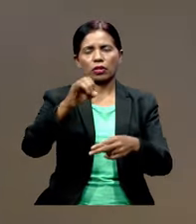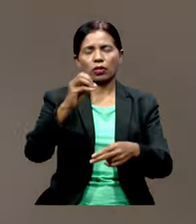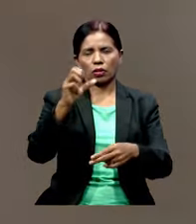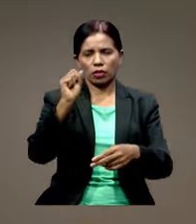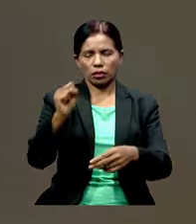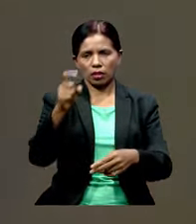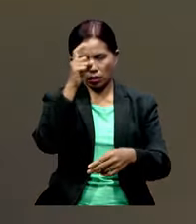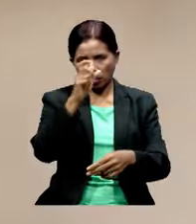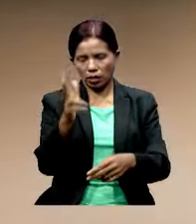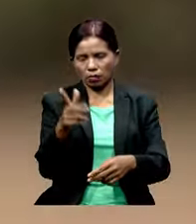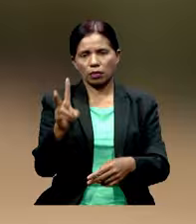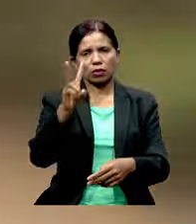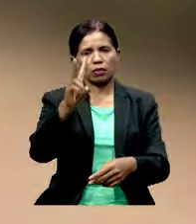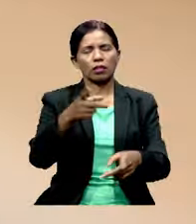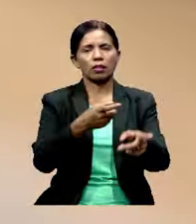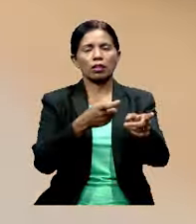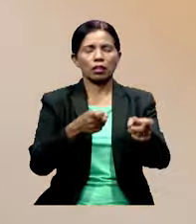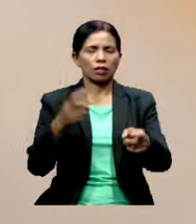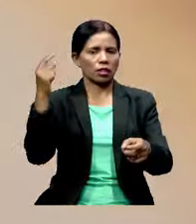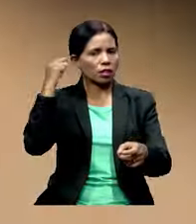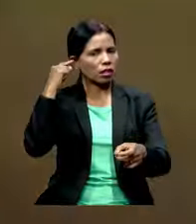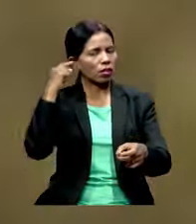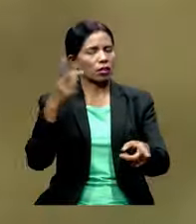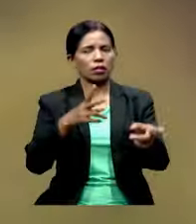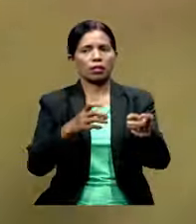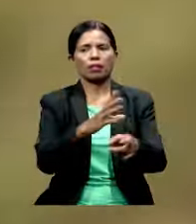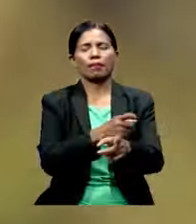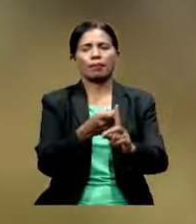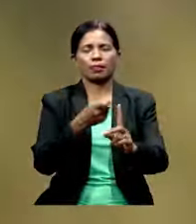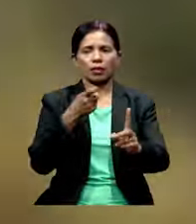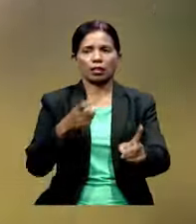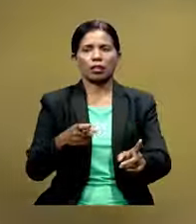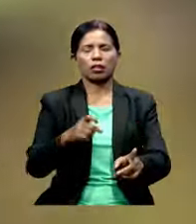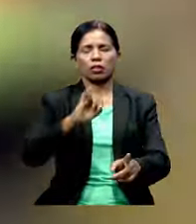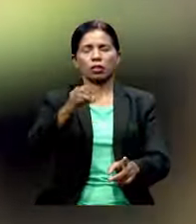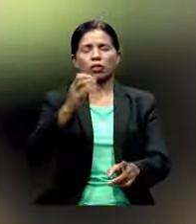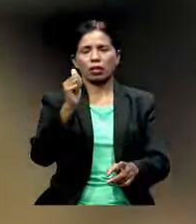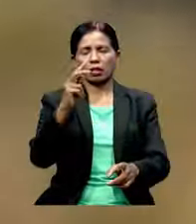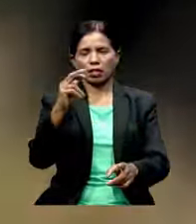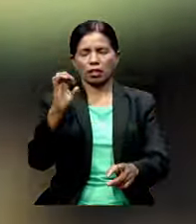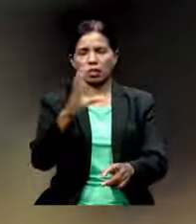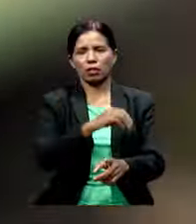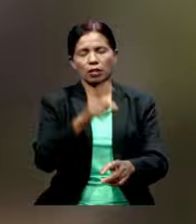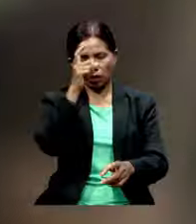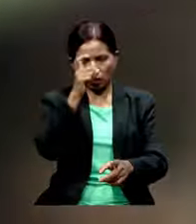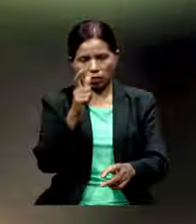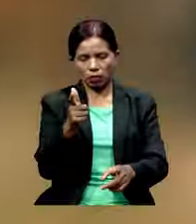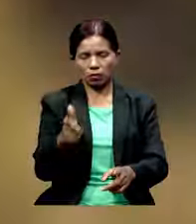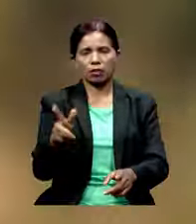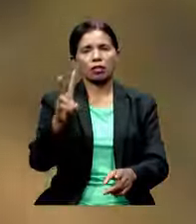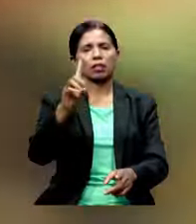hoida detonures in rua hetan tiru ia parte tilun, no balamusan saihusi inus, no Joaninho dos Santos, hoida detonures